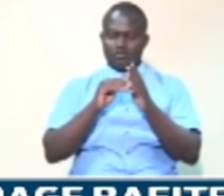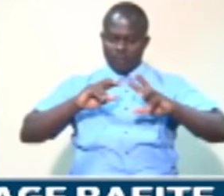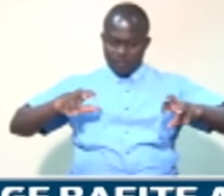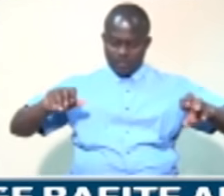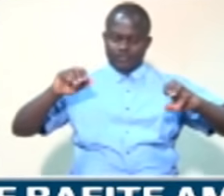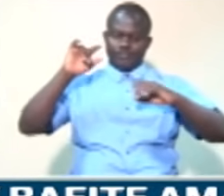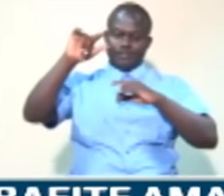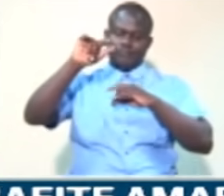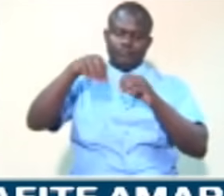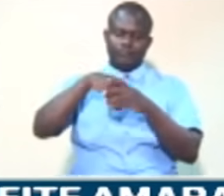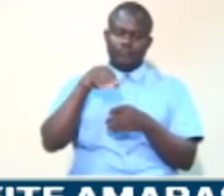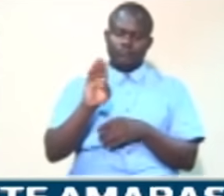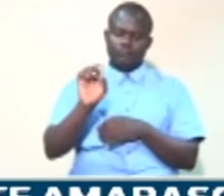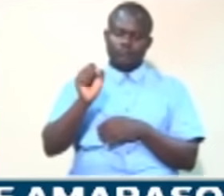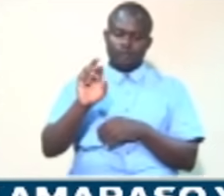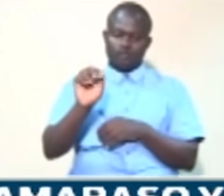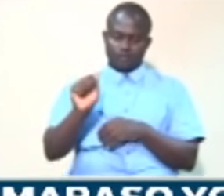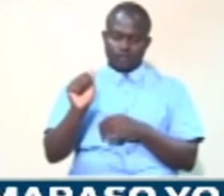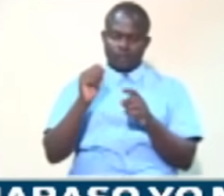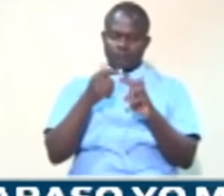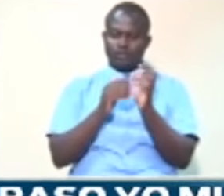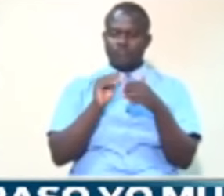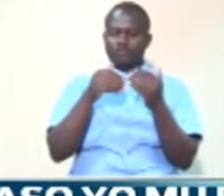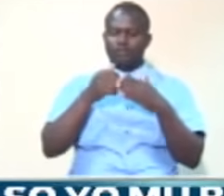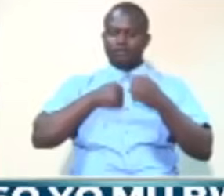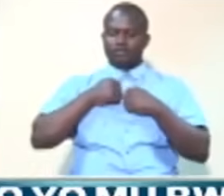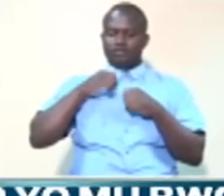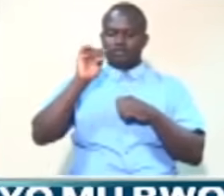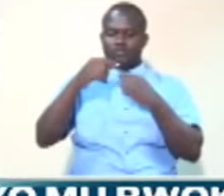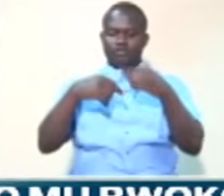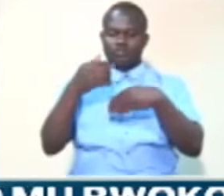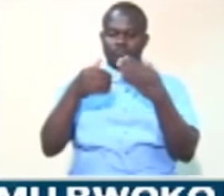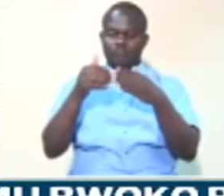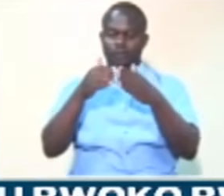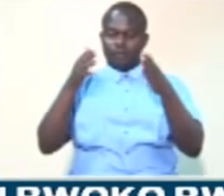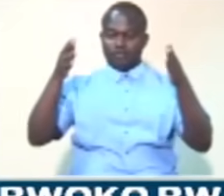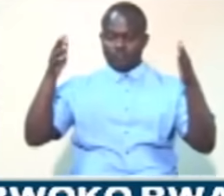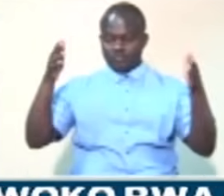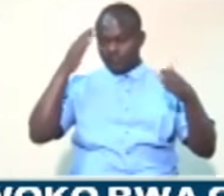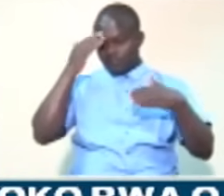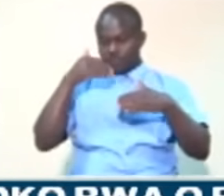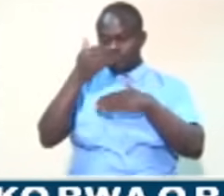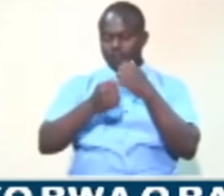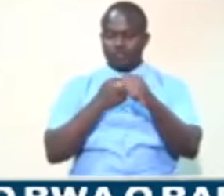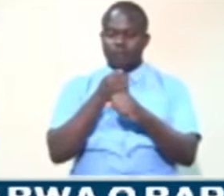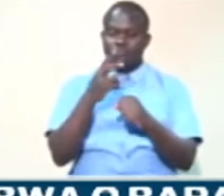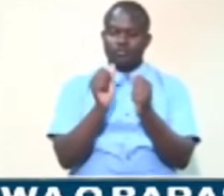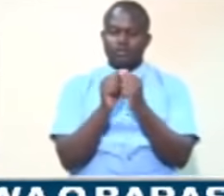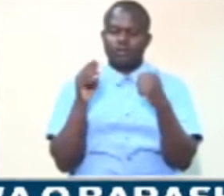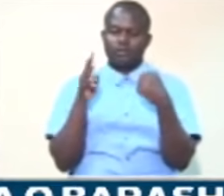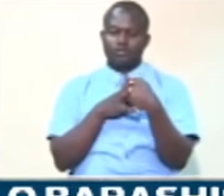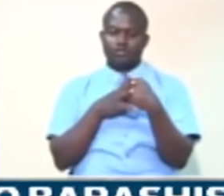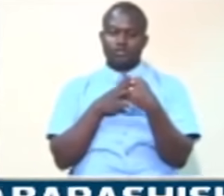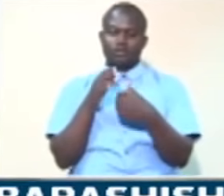ikibuga cy'indege cya Bugesera. Ku rundi ruhande, ibyerekezo bya RwandAir bikomeje kwaguka kuko nyuma y'uko mu mwaka wa 2019 itangiye